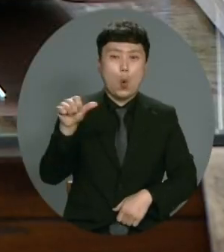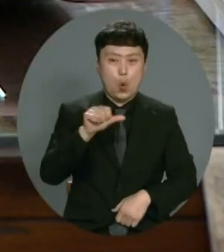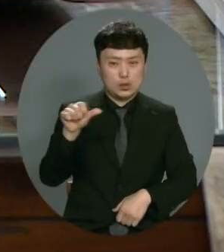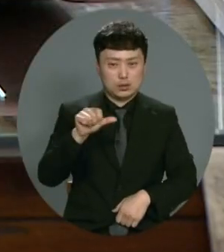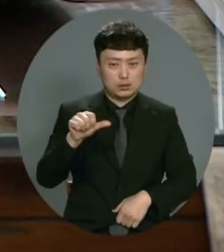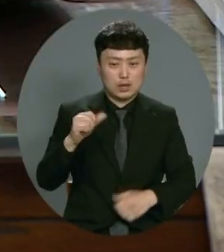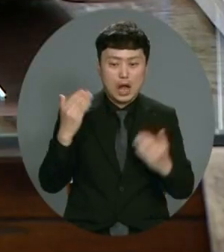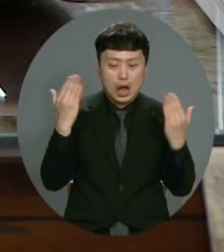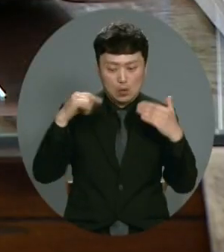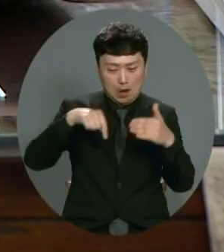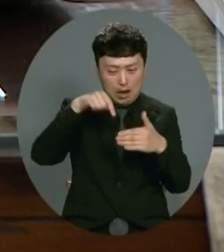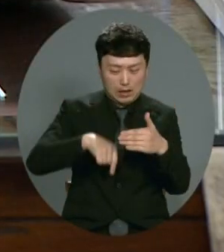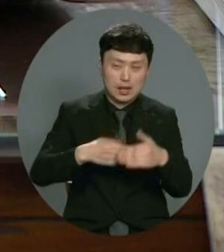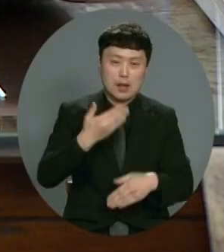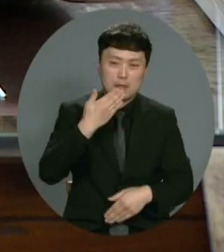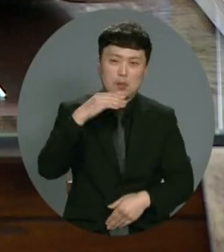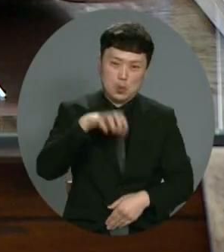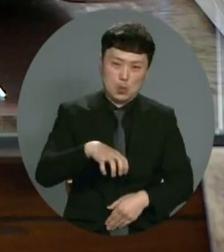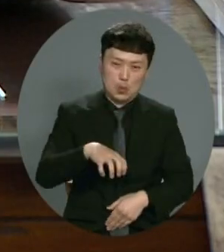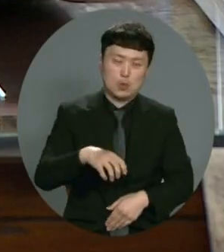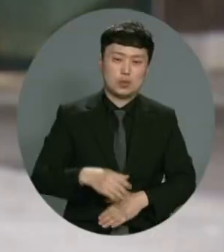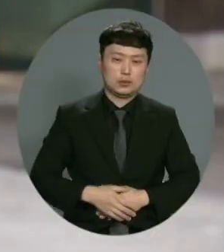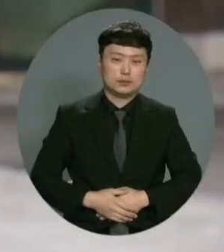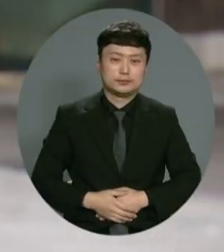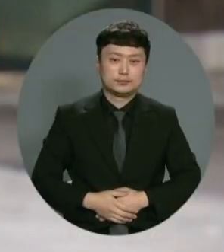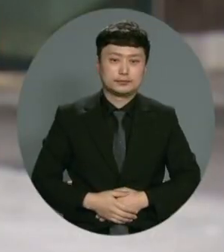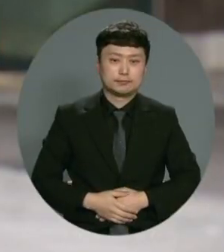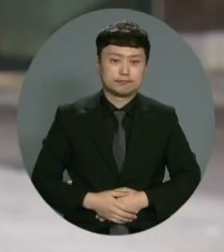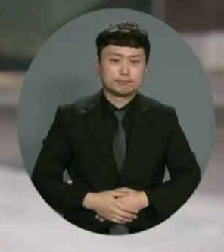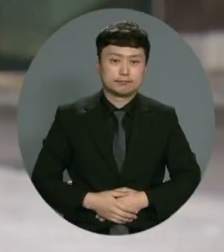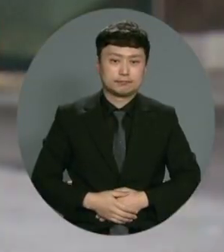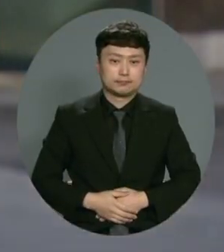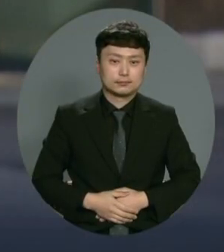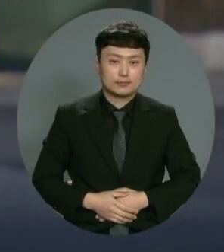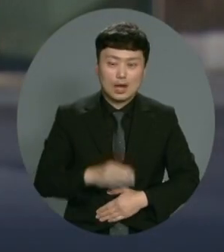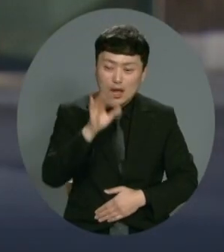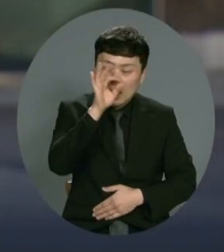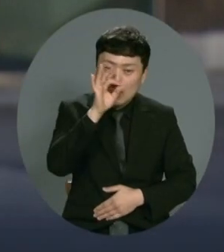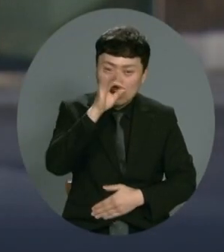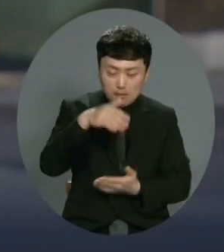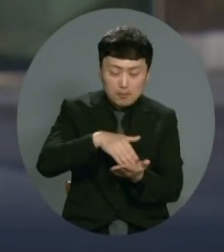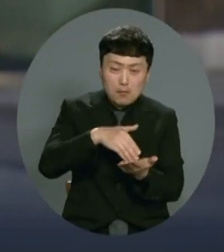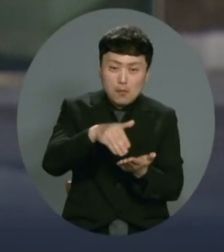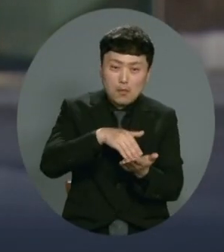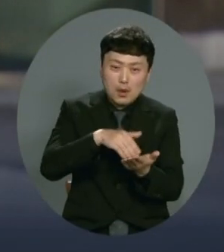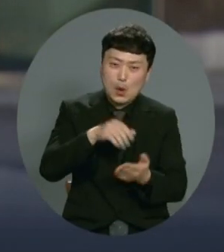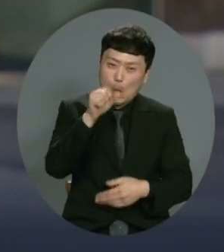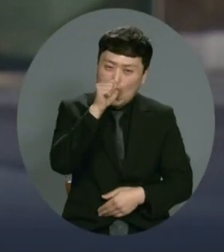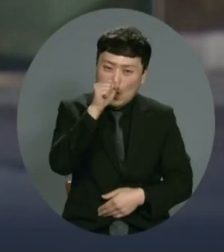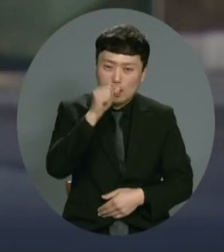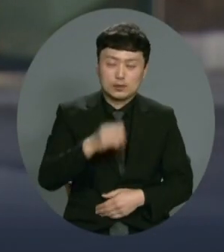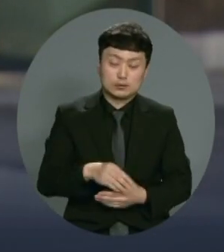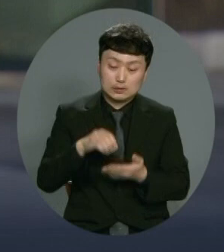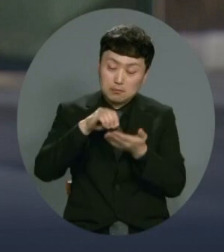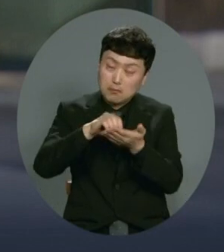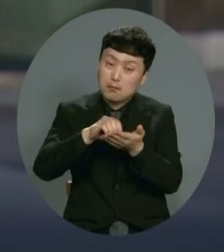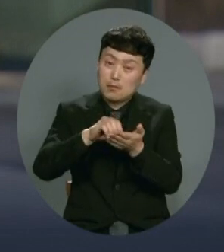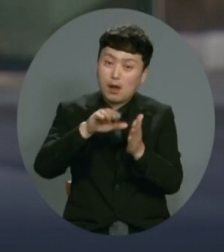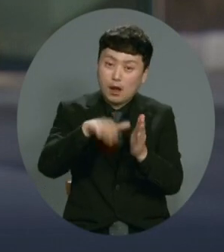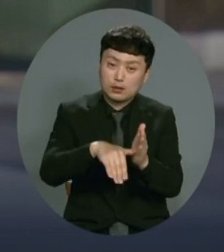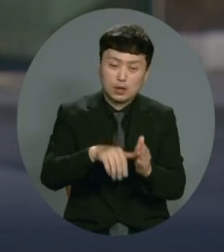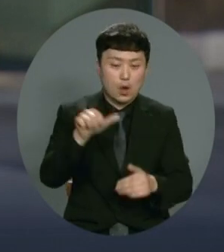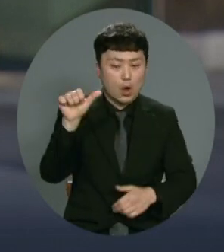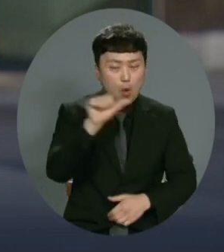건 학교 구내식당에서나 가능한 일입니다 제가 제육볶음을 좋아하는데 먹을 때 원래 입학할 때는